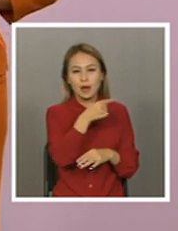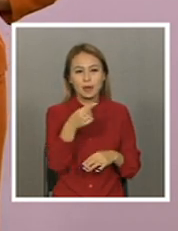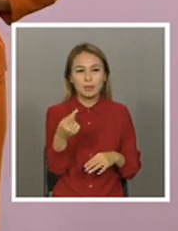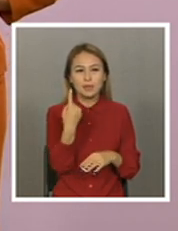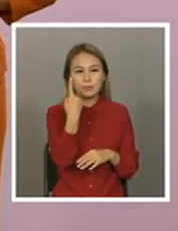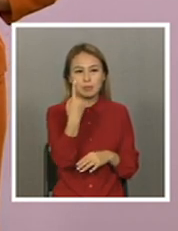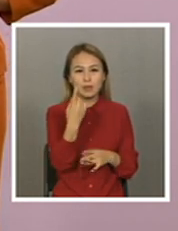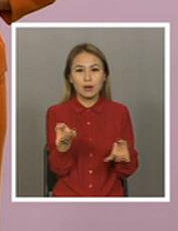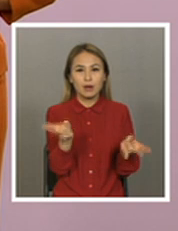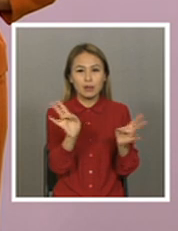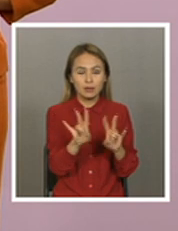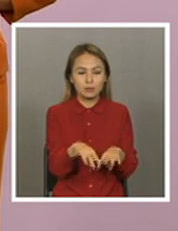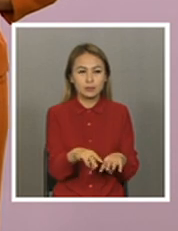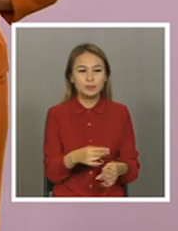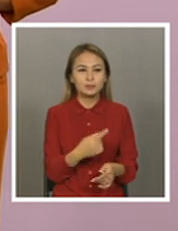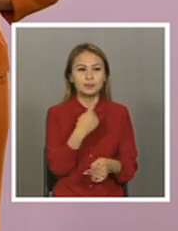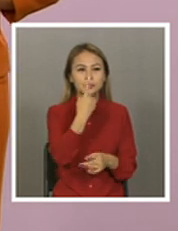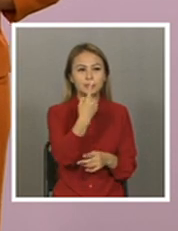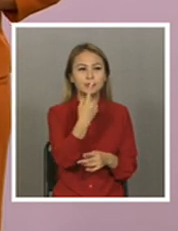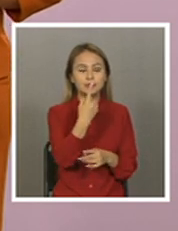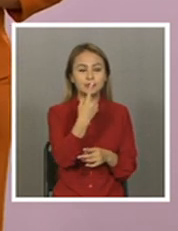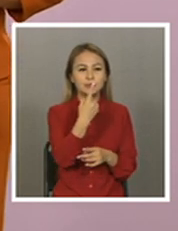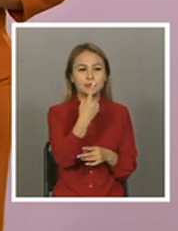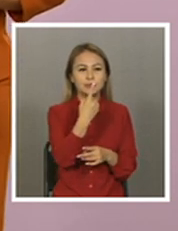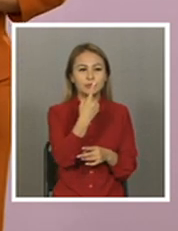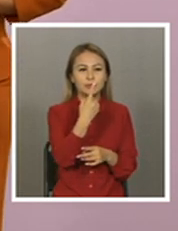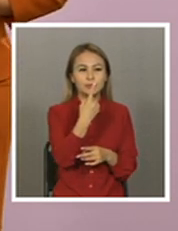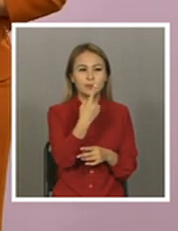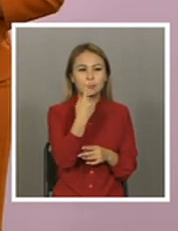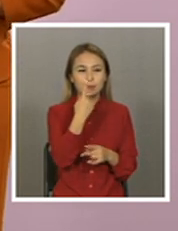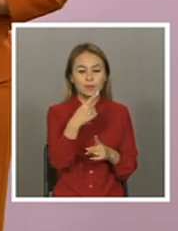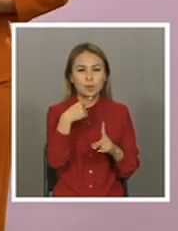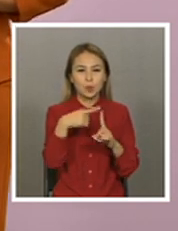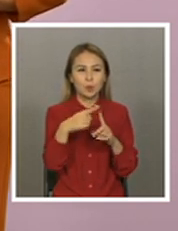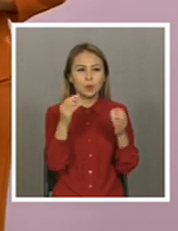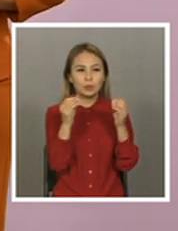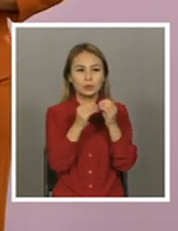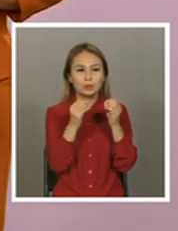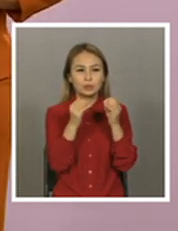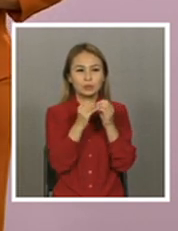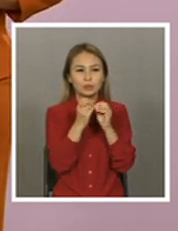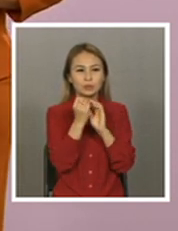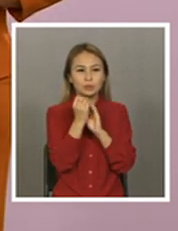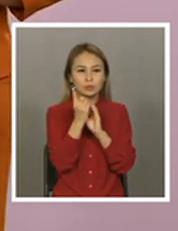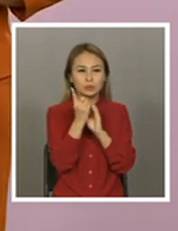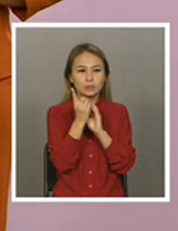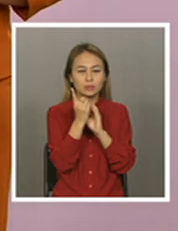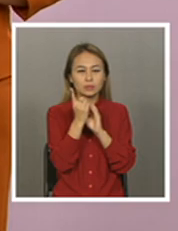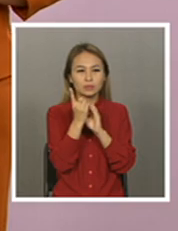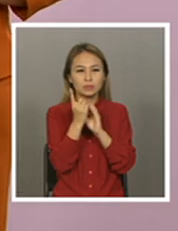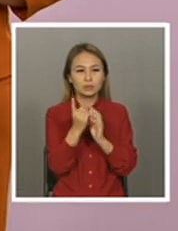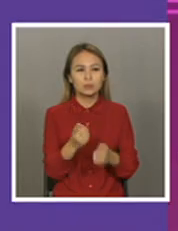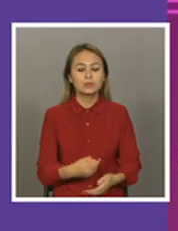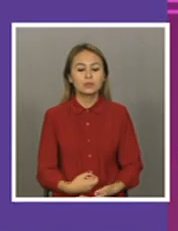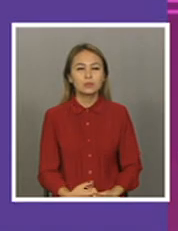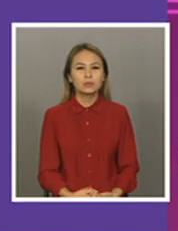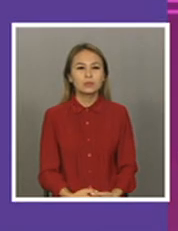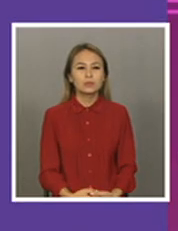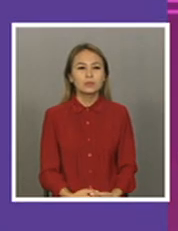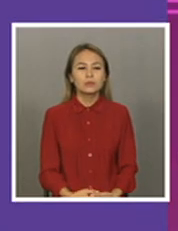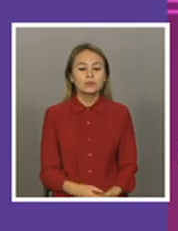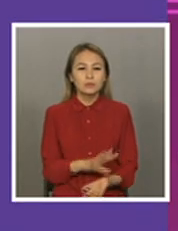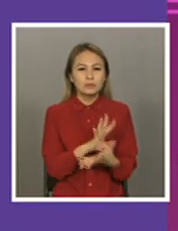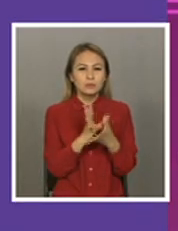1 бірлік кетен. 1 бірлік пен 1 ондықтың қосындысы. 1 ондық 1 бірлік кетен,